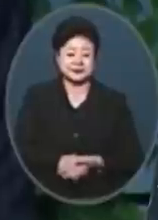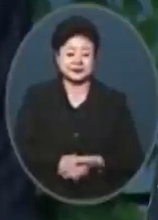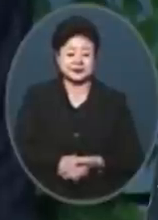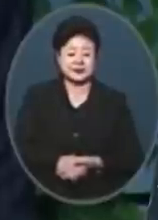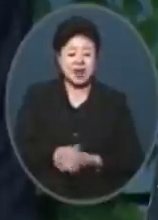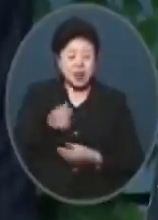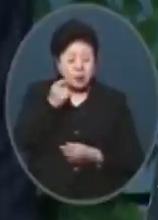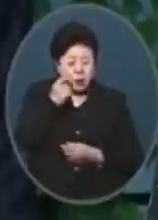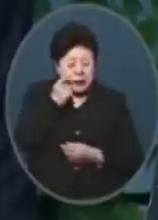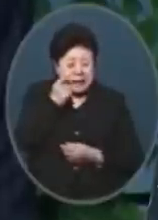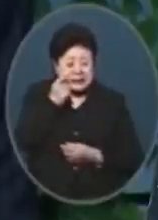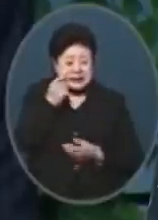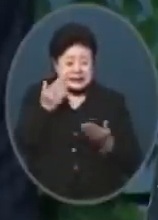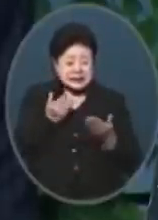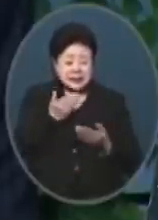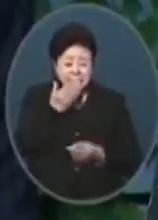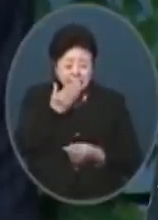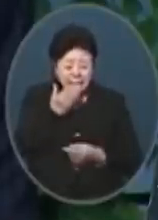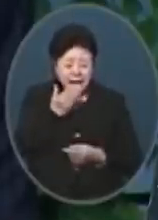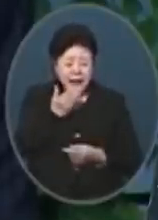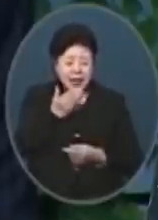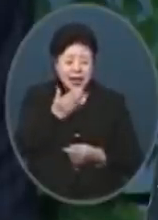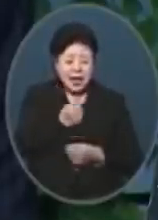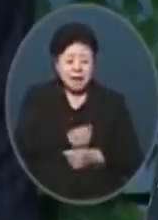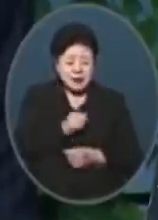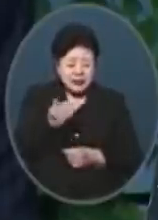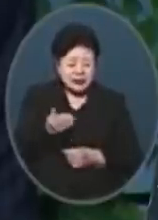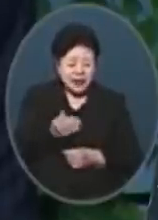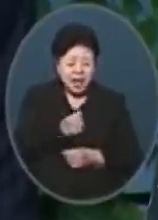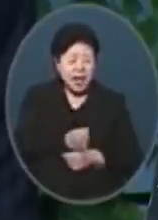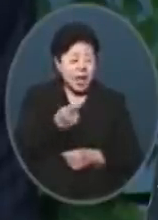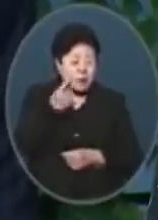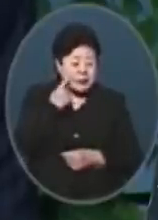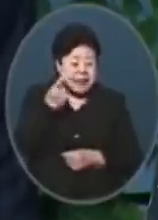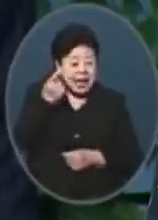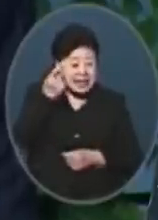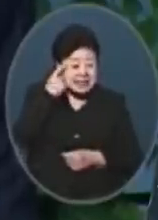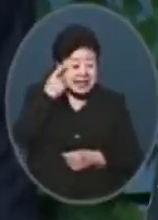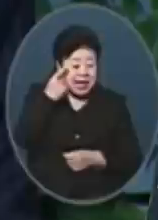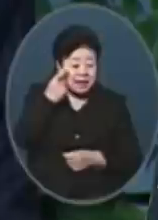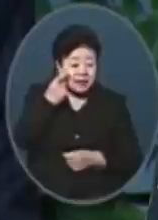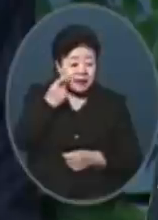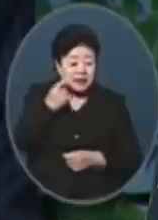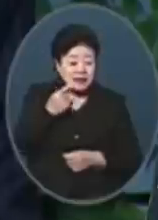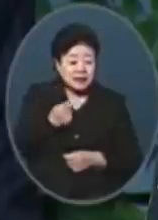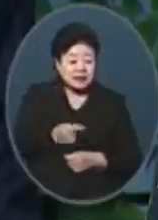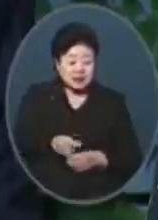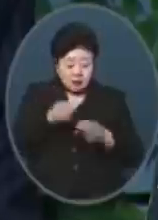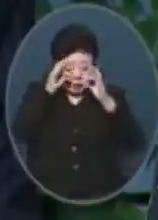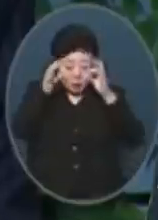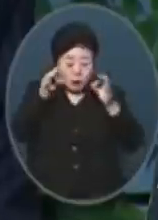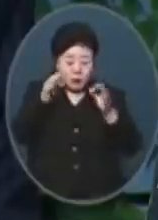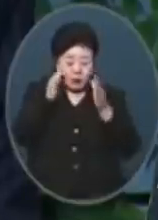불가능한 것이라도 할 수 있다 하면 된다 해보자는 생각을 갖고 바라보면